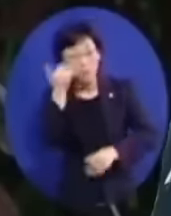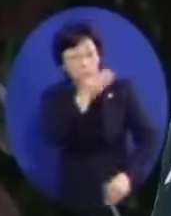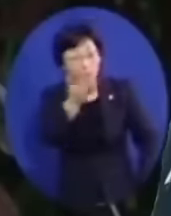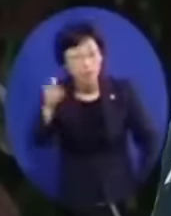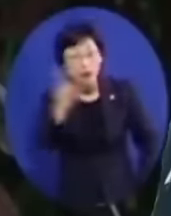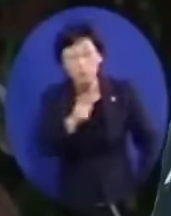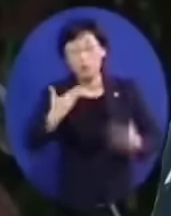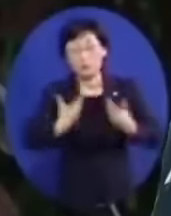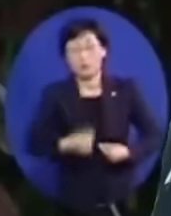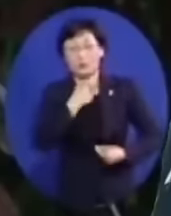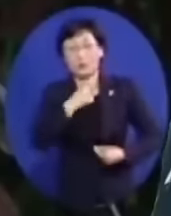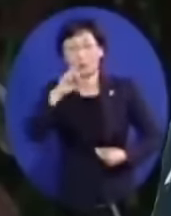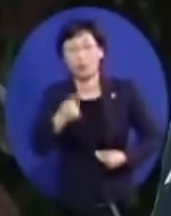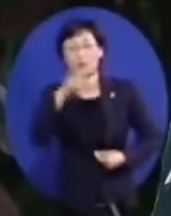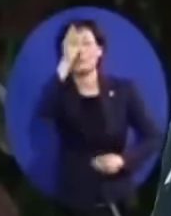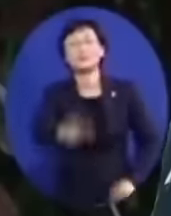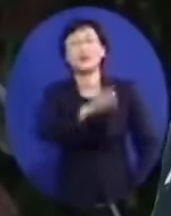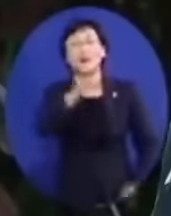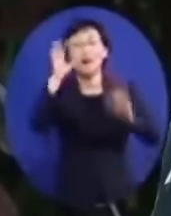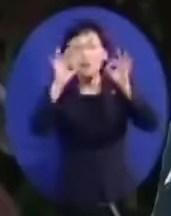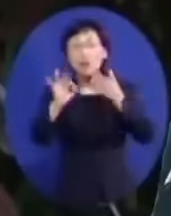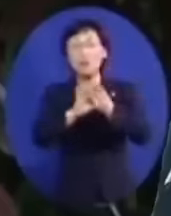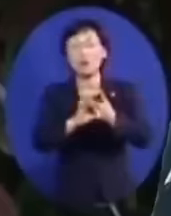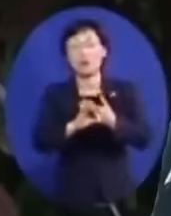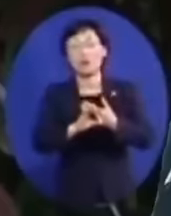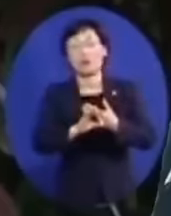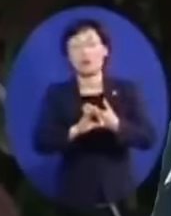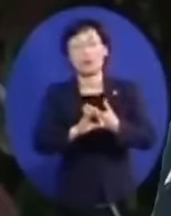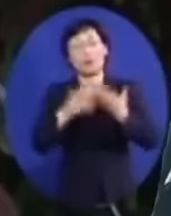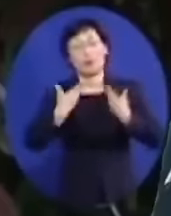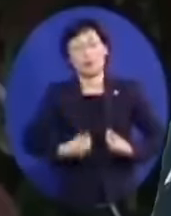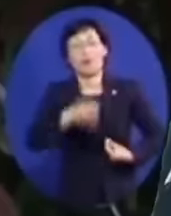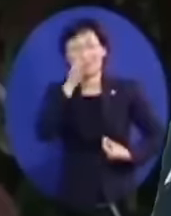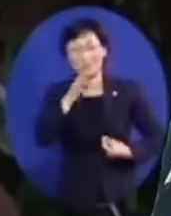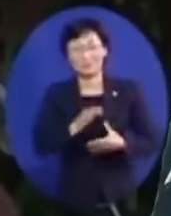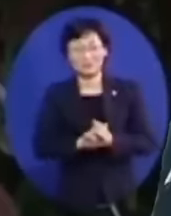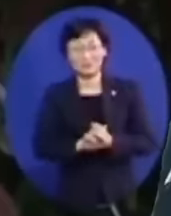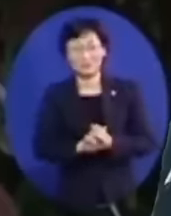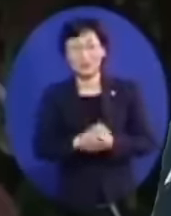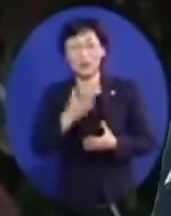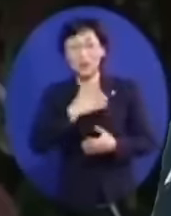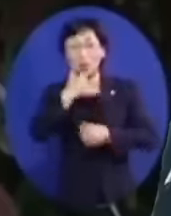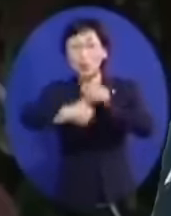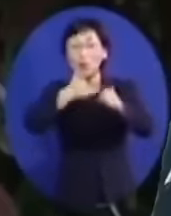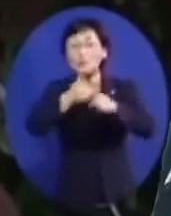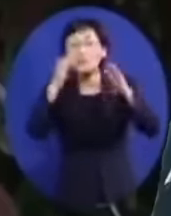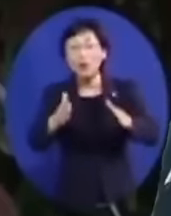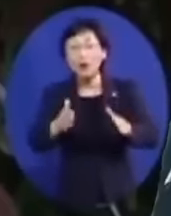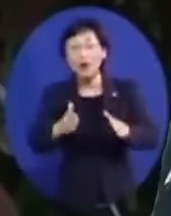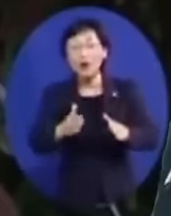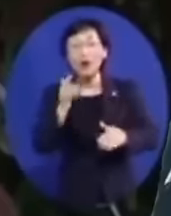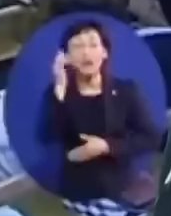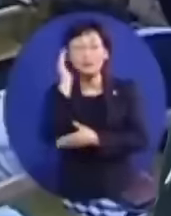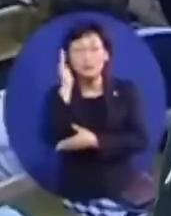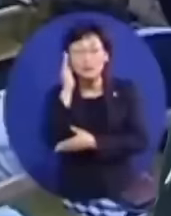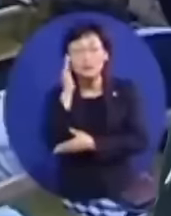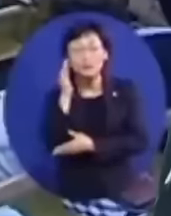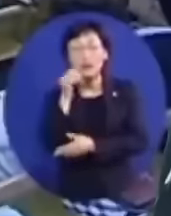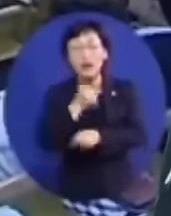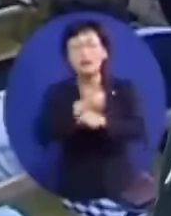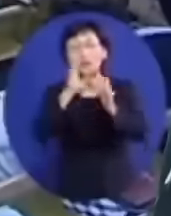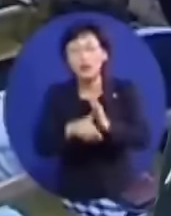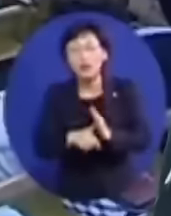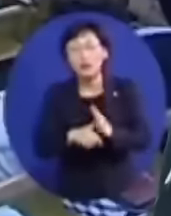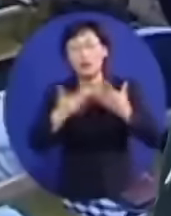하려고 해도 십자가를 바라보기만 하면 절망할 수 없어요. 저도 50년 동안 목회하면서 절망할 때가